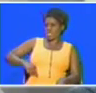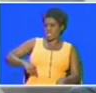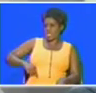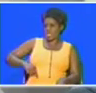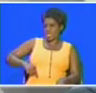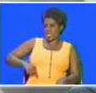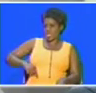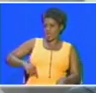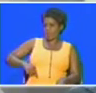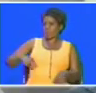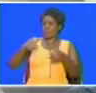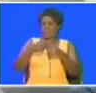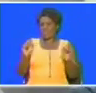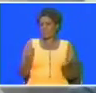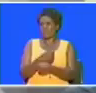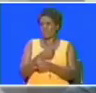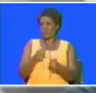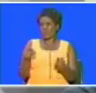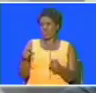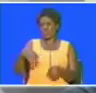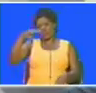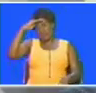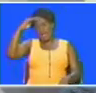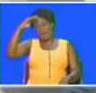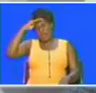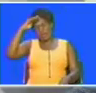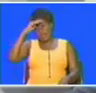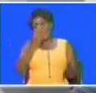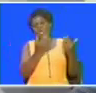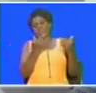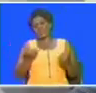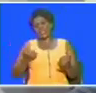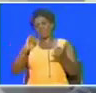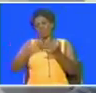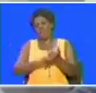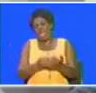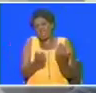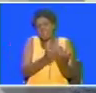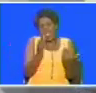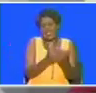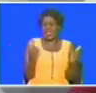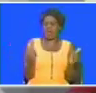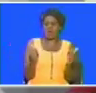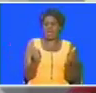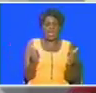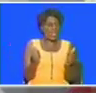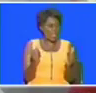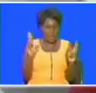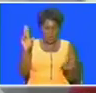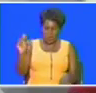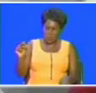utaikuwa kama mfalme. Lakini uwezi kwenda kwa basa hii umekaa unakunywa unexpect bibi aje akufanyie hayo mambo yote. Ati akupakie viatu